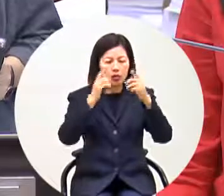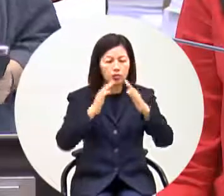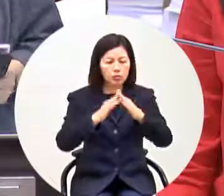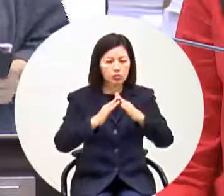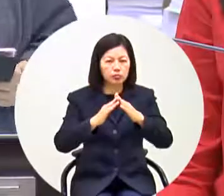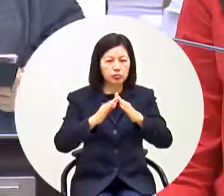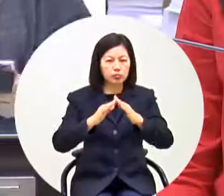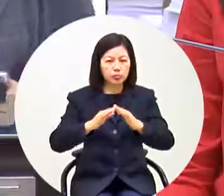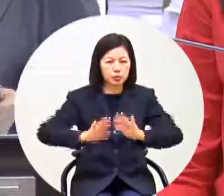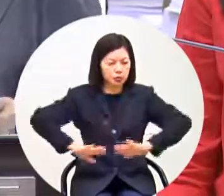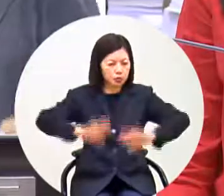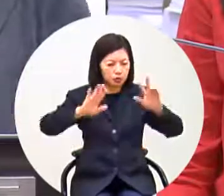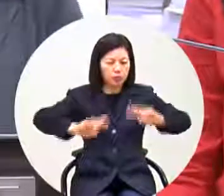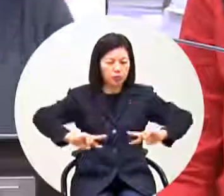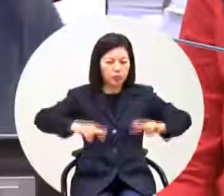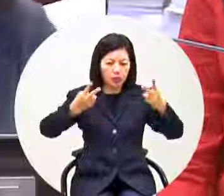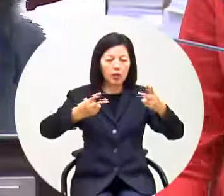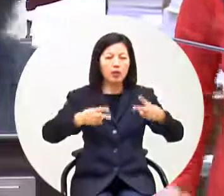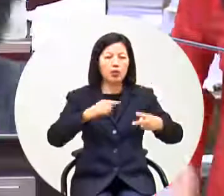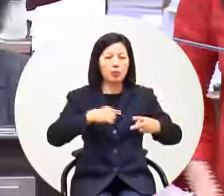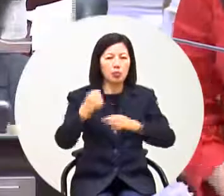们要努力的目标。谢谢。